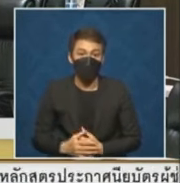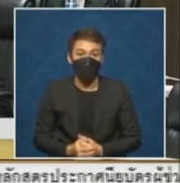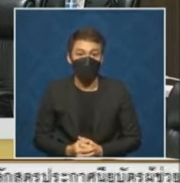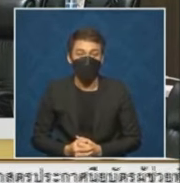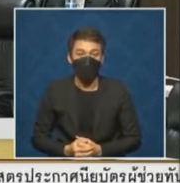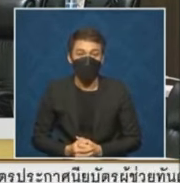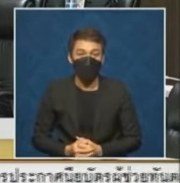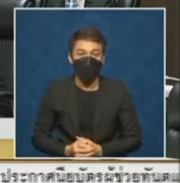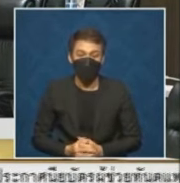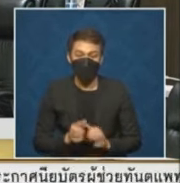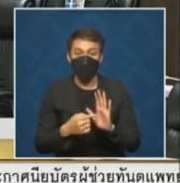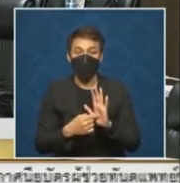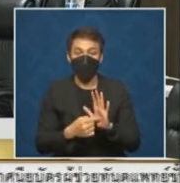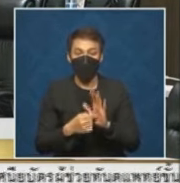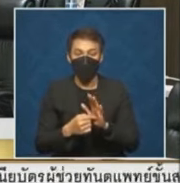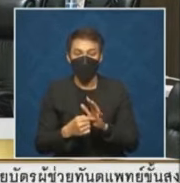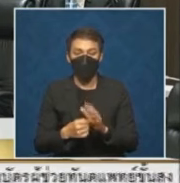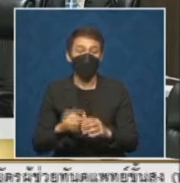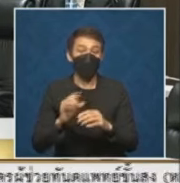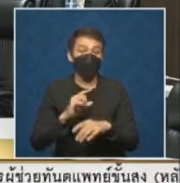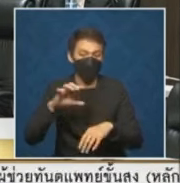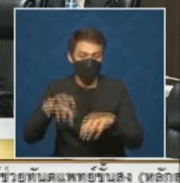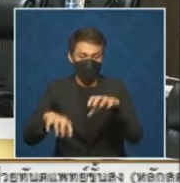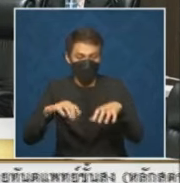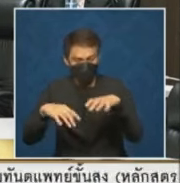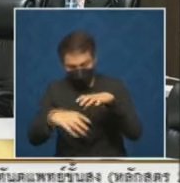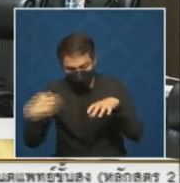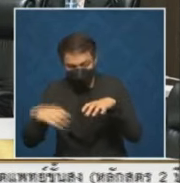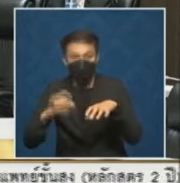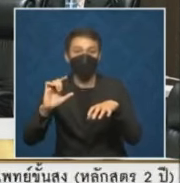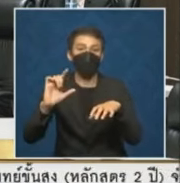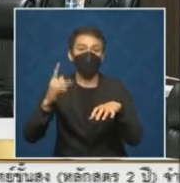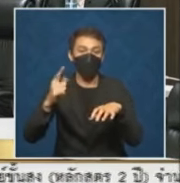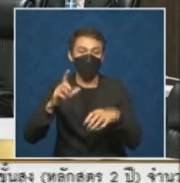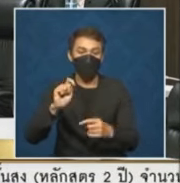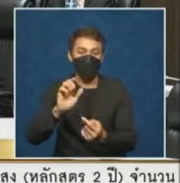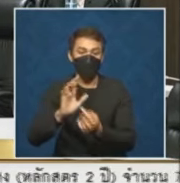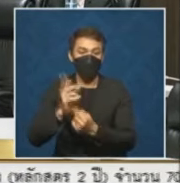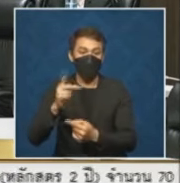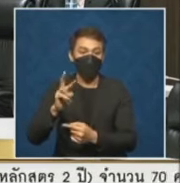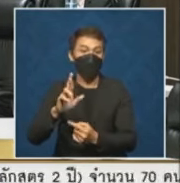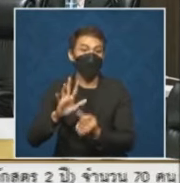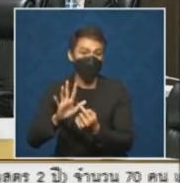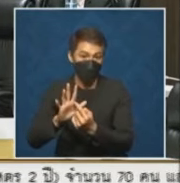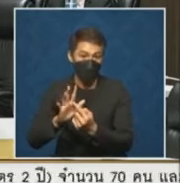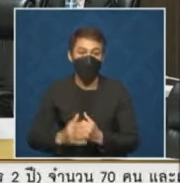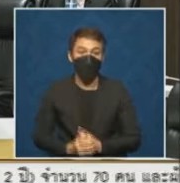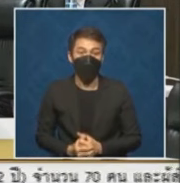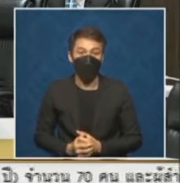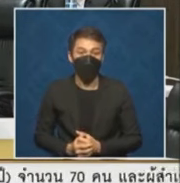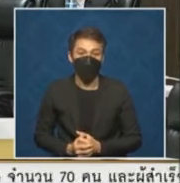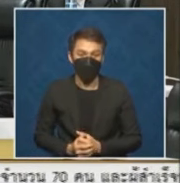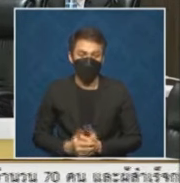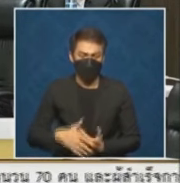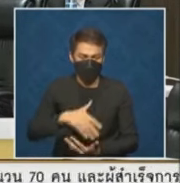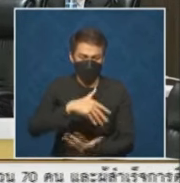กับท่านครั้งหนึ่งท่านนิติที่นี้ก็คือผู้นำฝ่ายค้านอันนี้นายกพูดในสภาเมื่อวานนี ้บอกว่าเคยคุยกับคุณชลน่าน เคยคุยกับคุณหมอชล